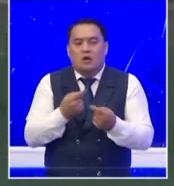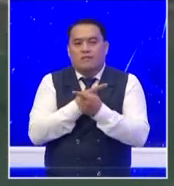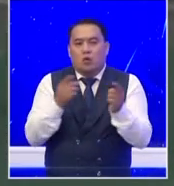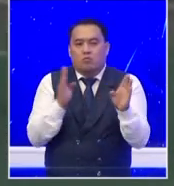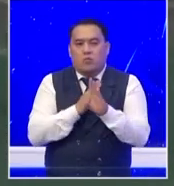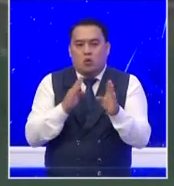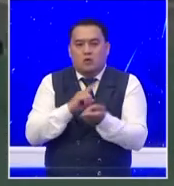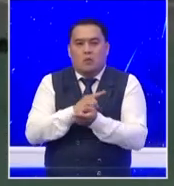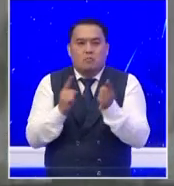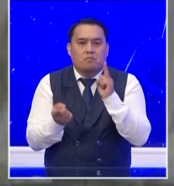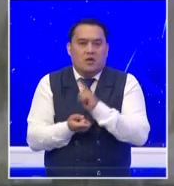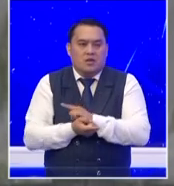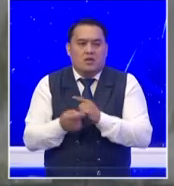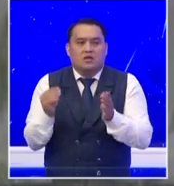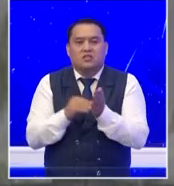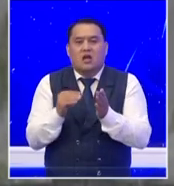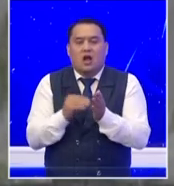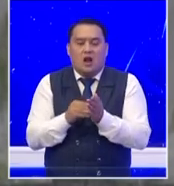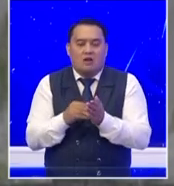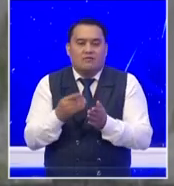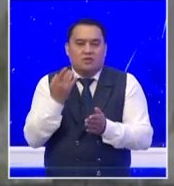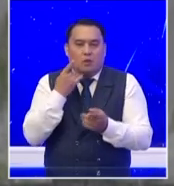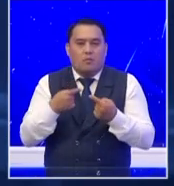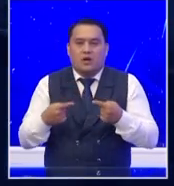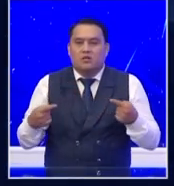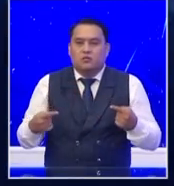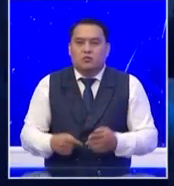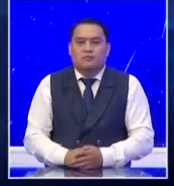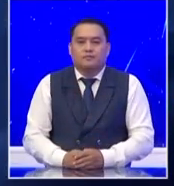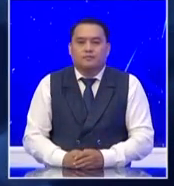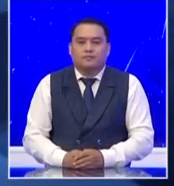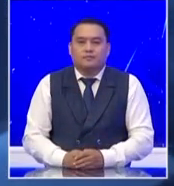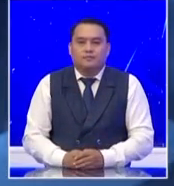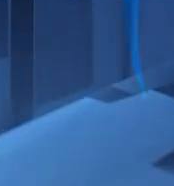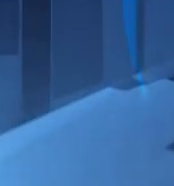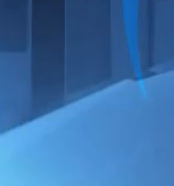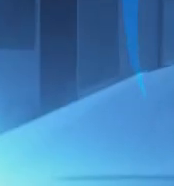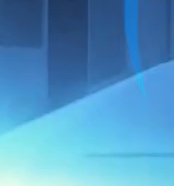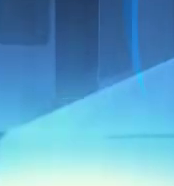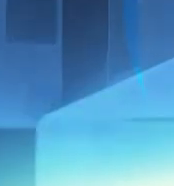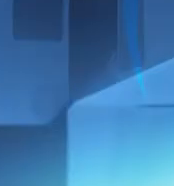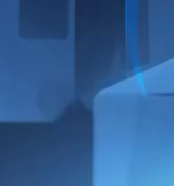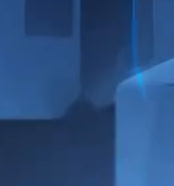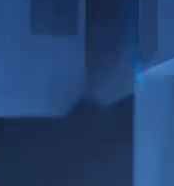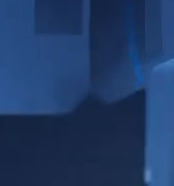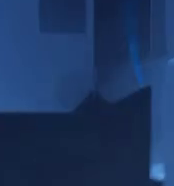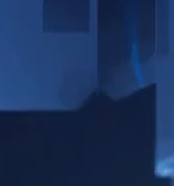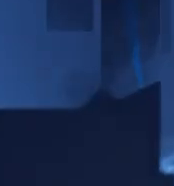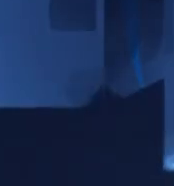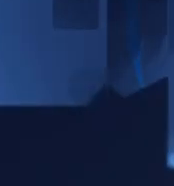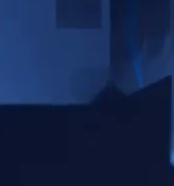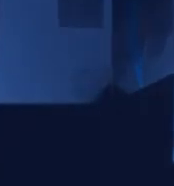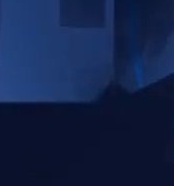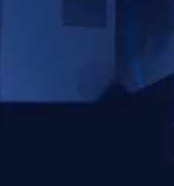погода все время меняется, из-за чего стеклянные скульптуры всегда выглядят по-разному. Обзор зарубежных новостей подготовил Алексей Цой по материалам